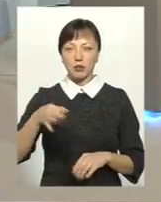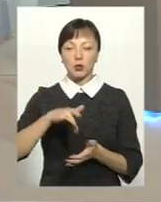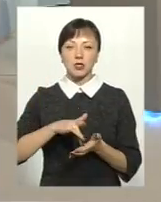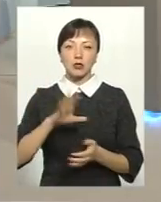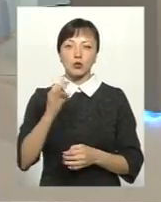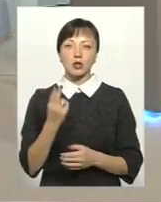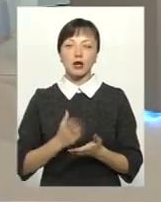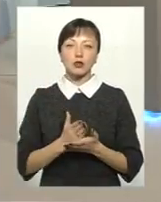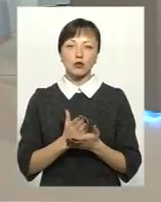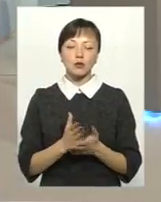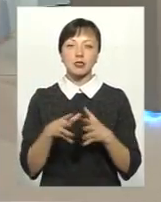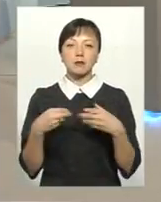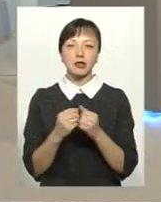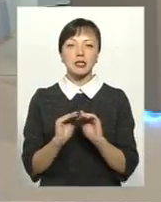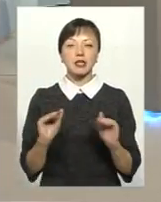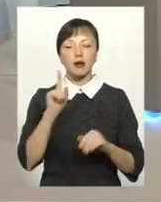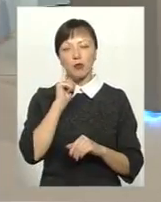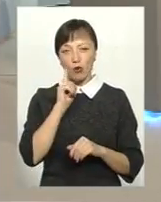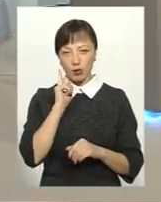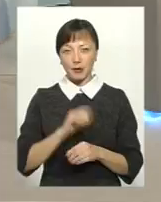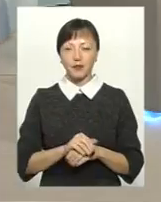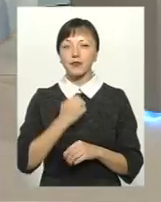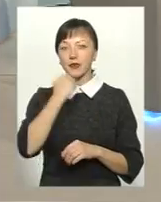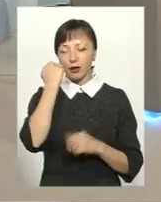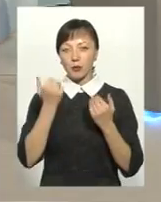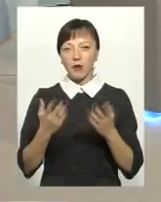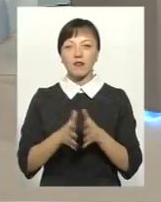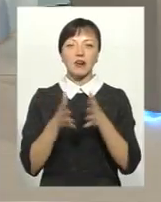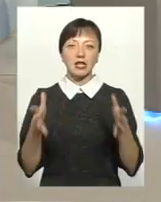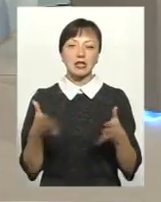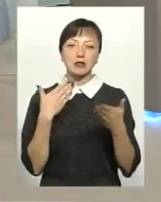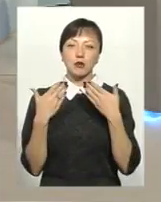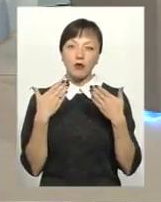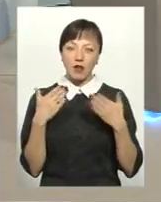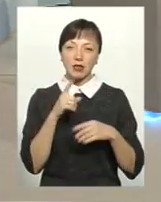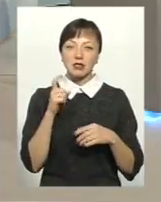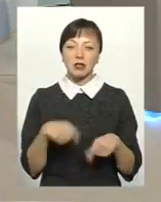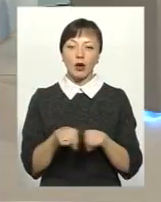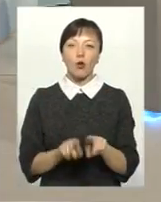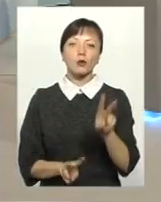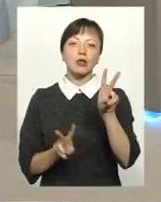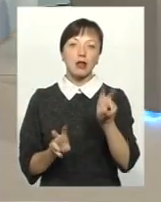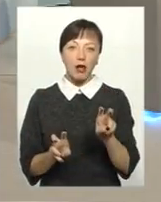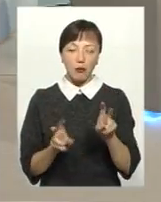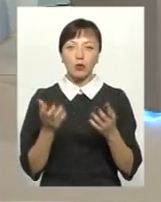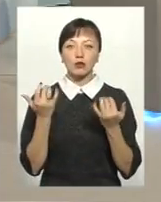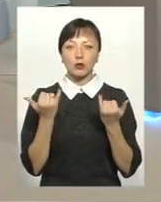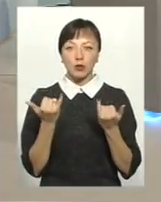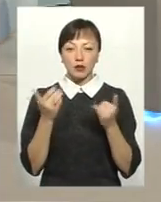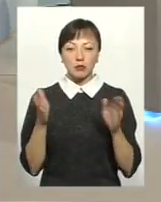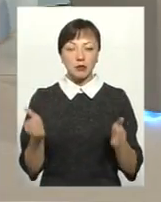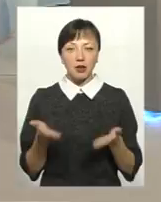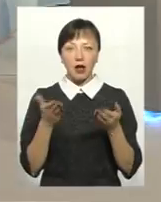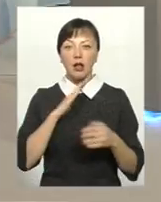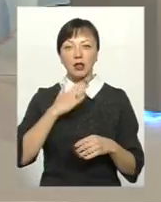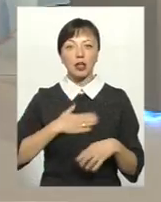центру соціальних служб для сім'ї, дітей та молоді. Дякую вам велике за спілкування, за таку тему, яку ми підняли сьогодні. Ось,